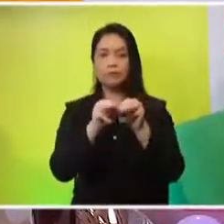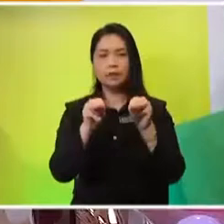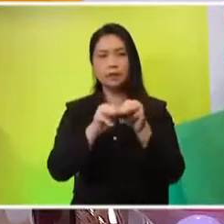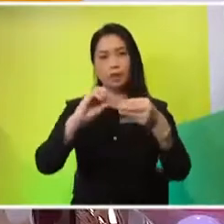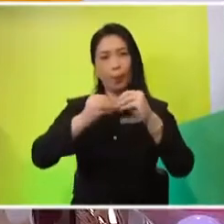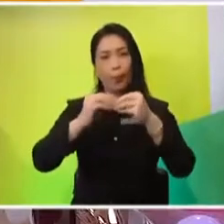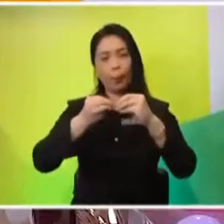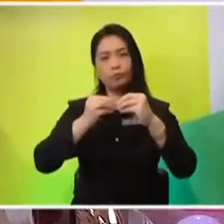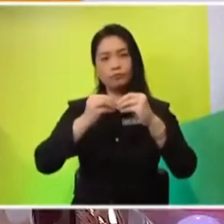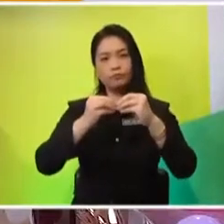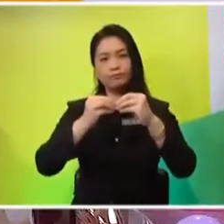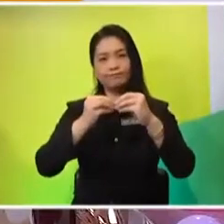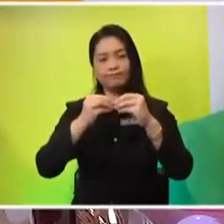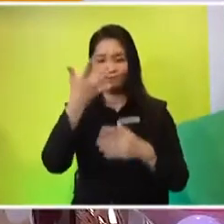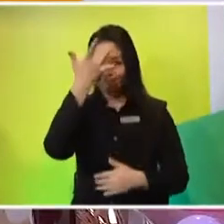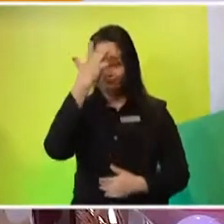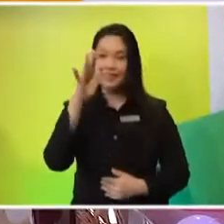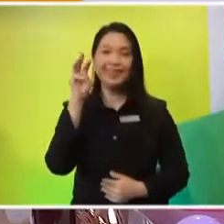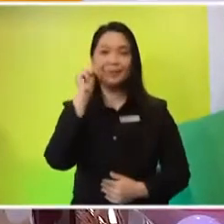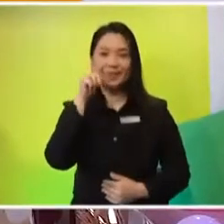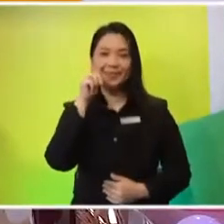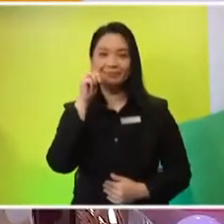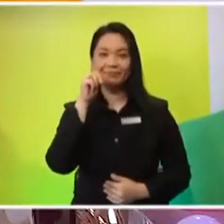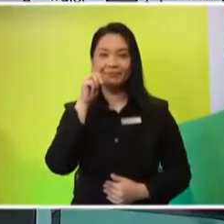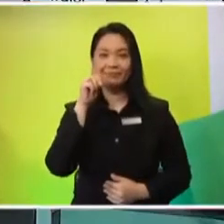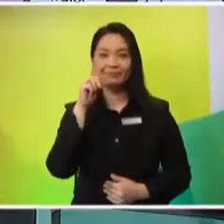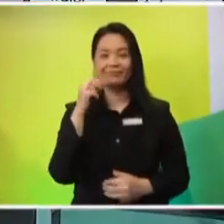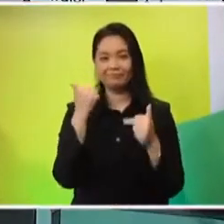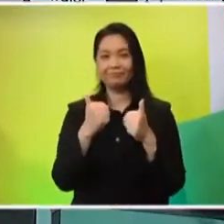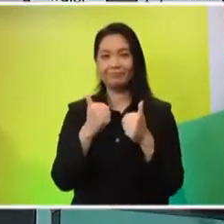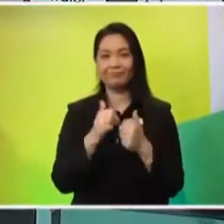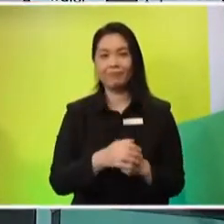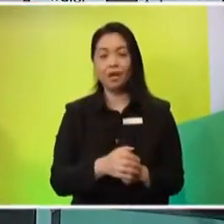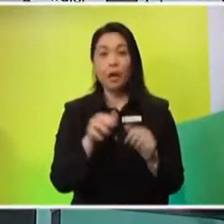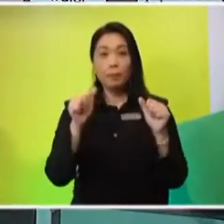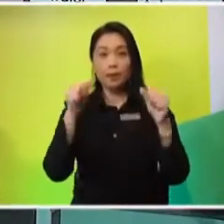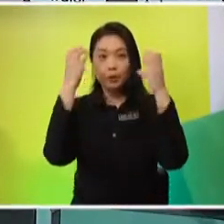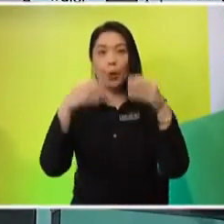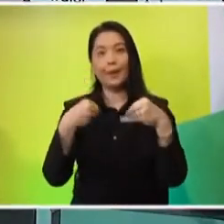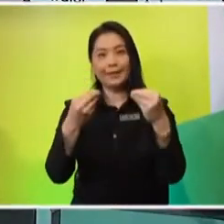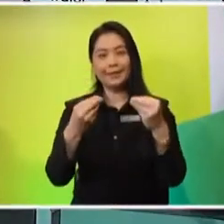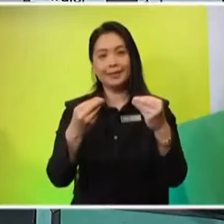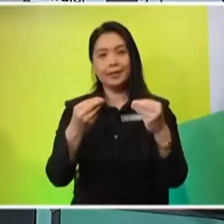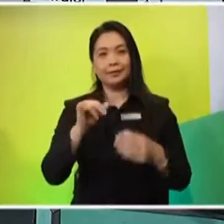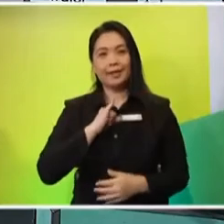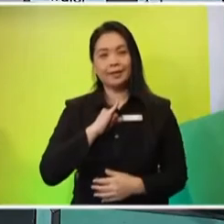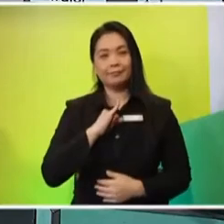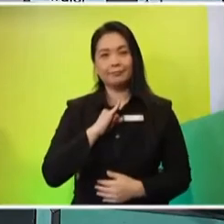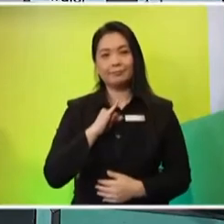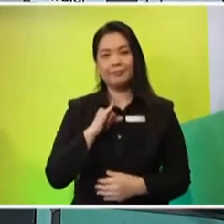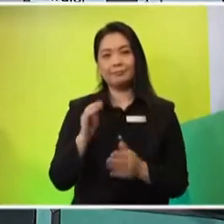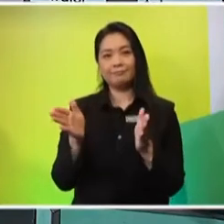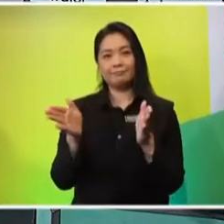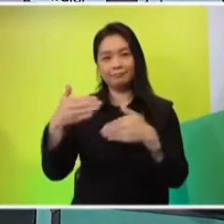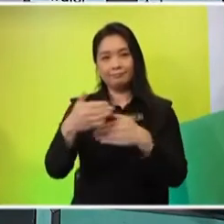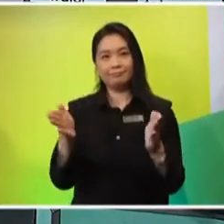nombor. Ha, pandai Mira. Betul, betul ke cikgu? Betul. Wah, kalau betul cikgu boleh tak cikgu bagi saya blok tu? Saya